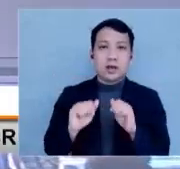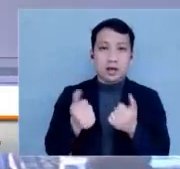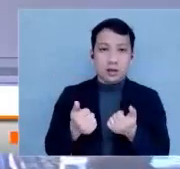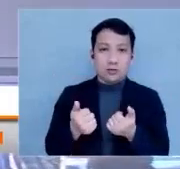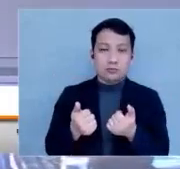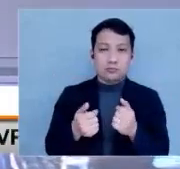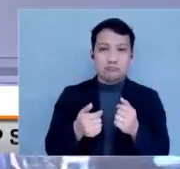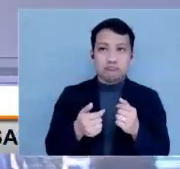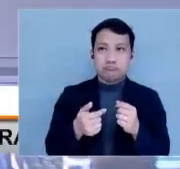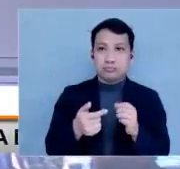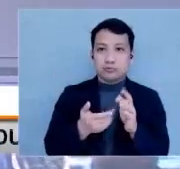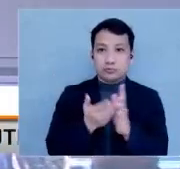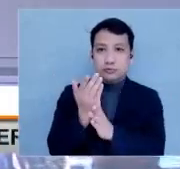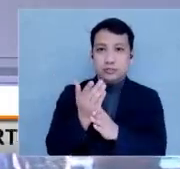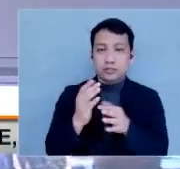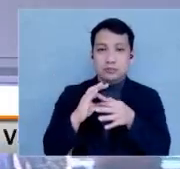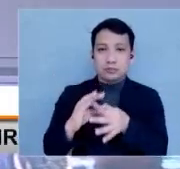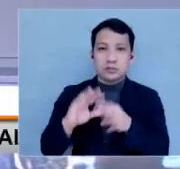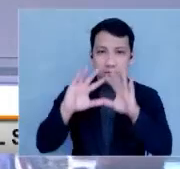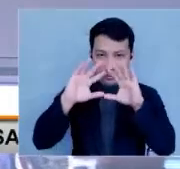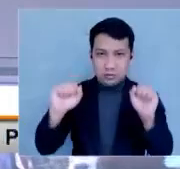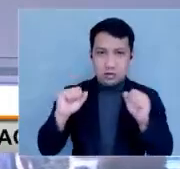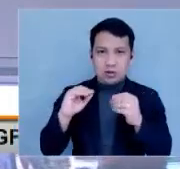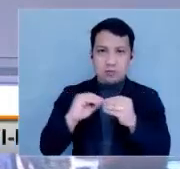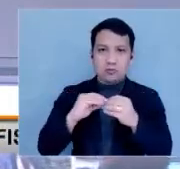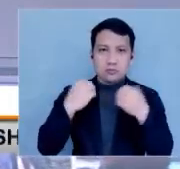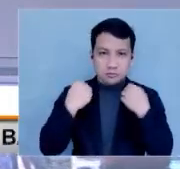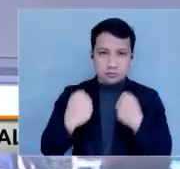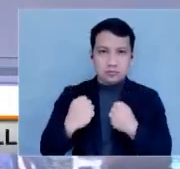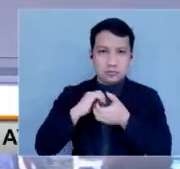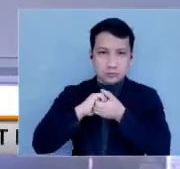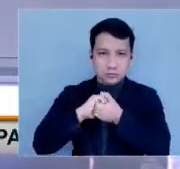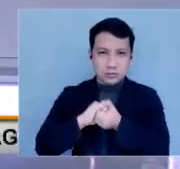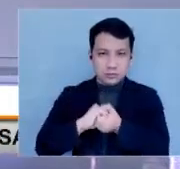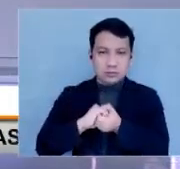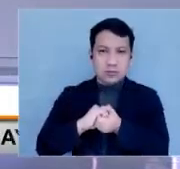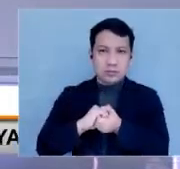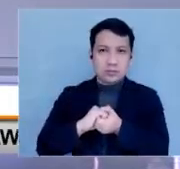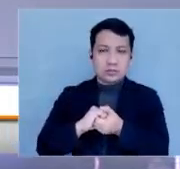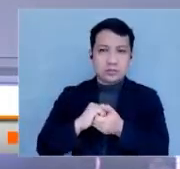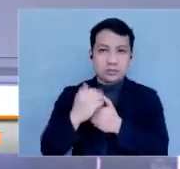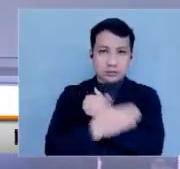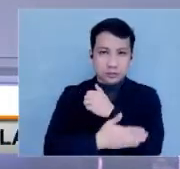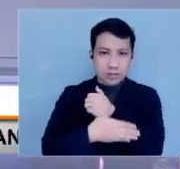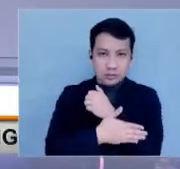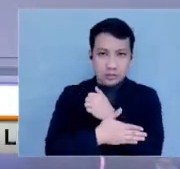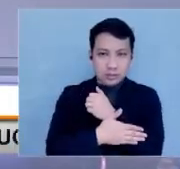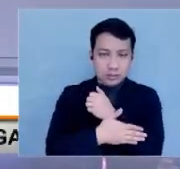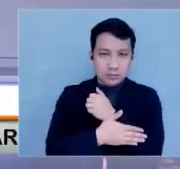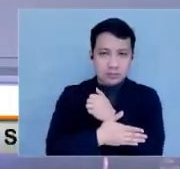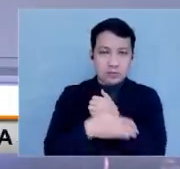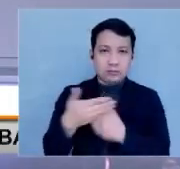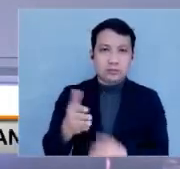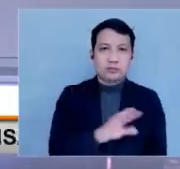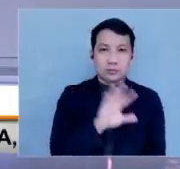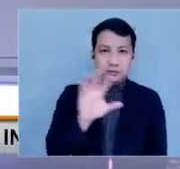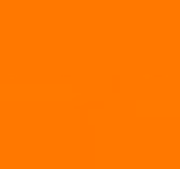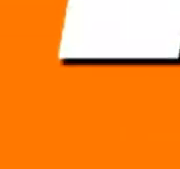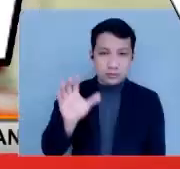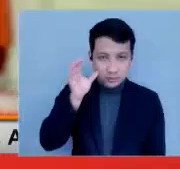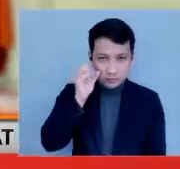si PBBM na lalong titibay ang relasyon ng dalawang bansa. Nasa frontline ng balitang yan, si Camille